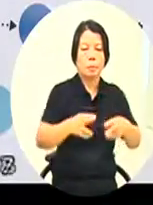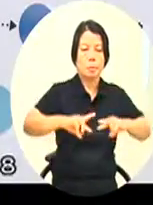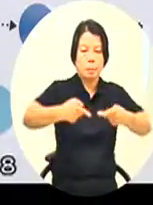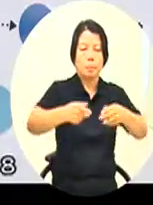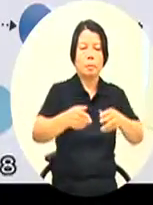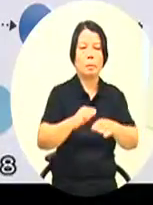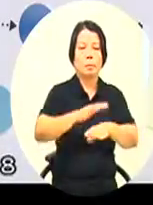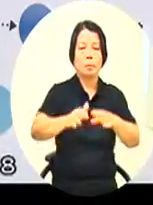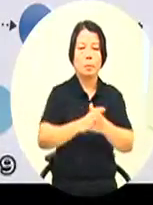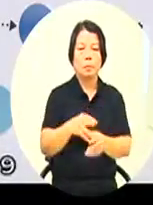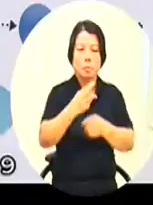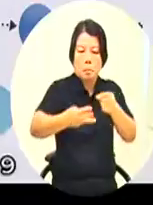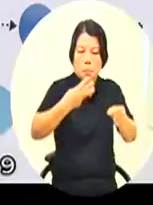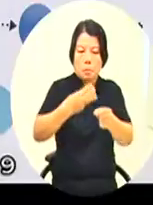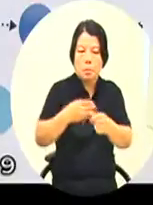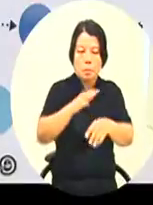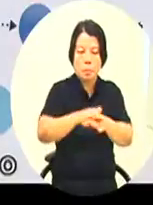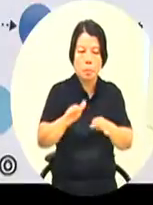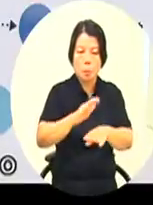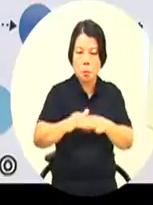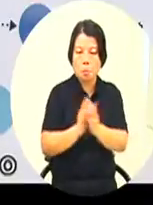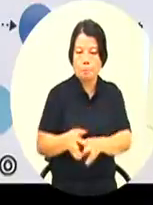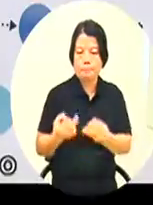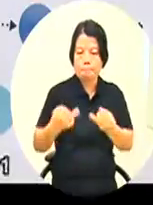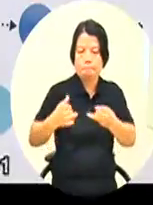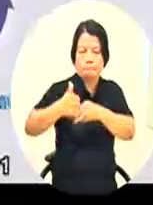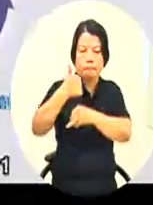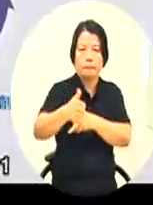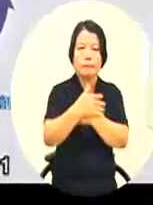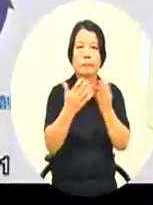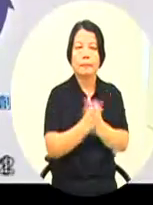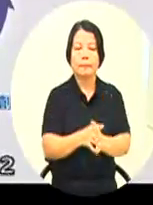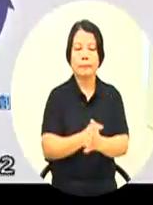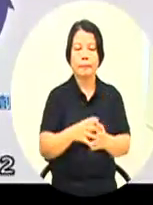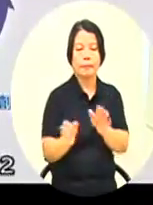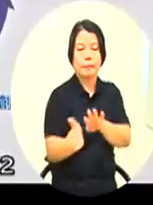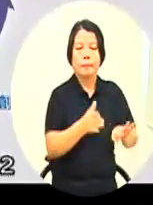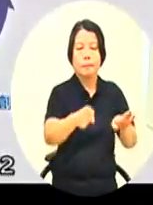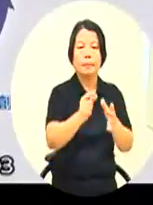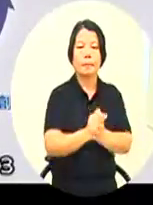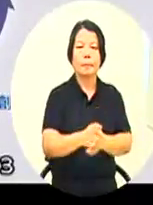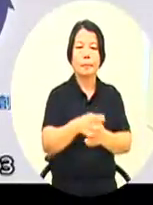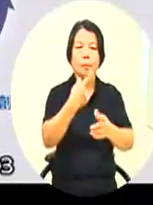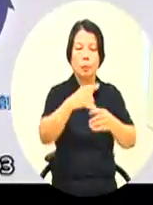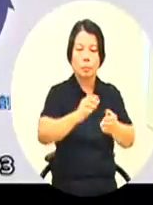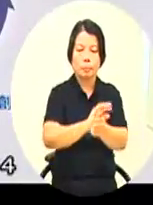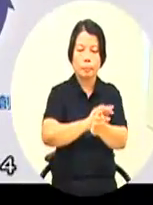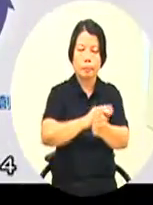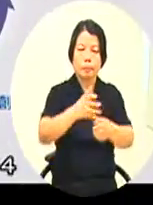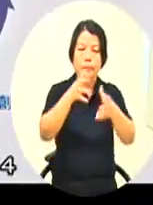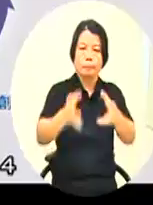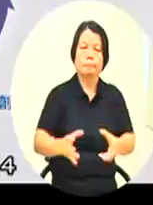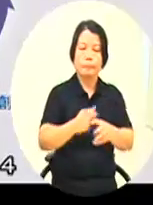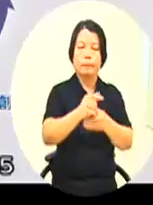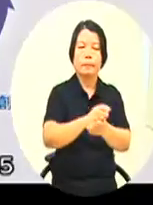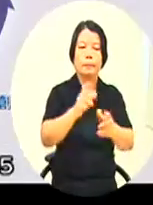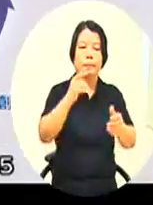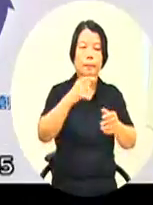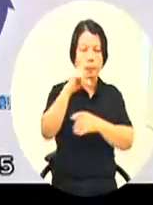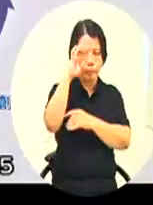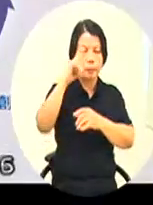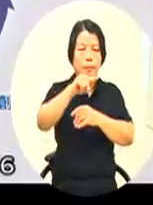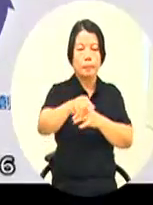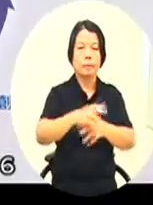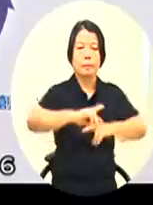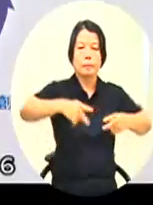我们会看到非常非常多的亮点。另外一个重点就是打造创客基地，这个 Maker 跟翻转呢席卷全球啊。从